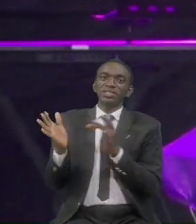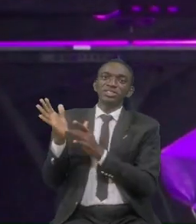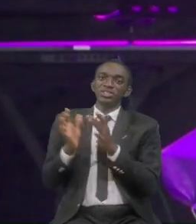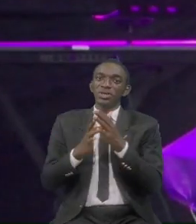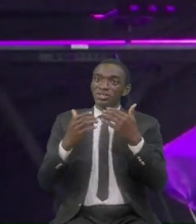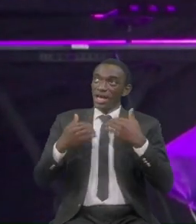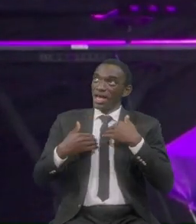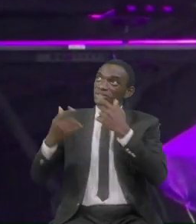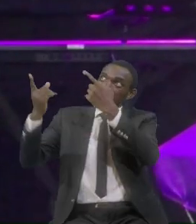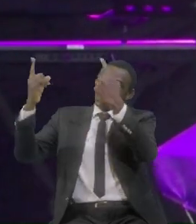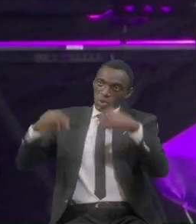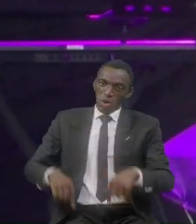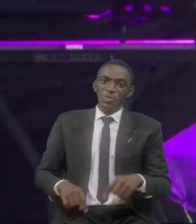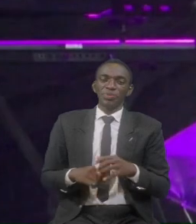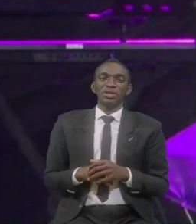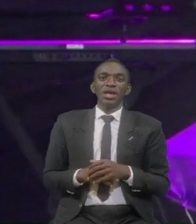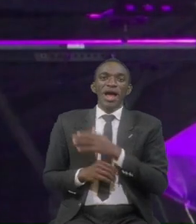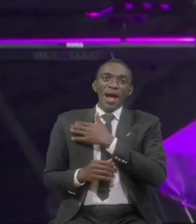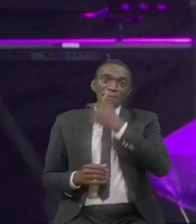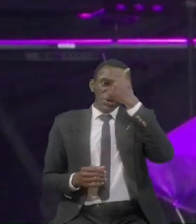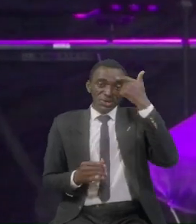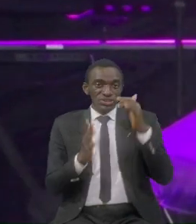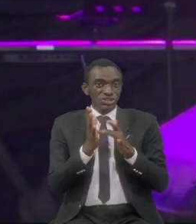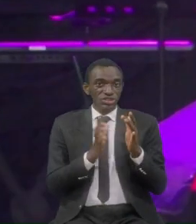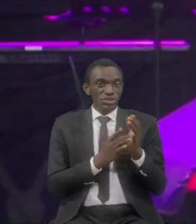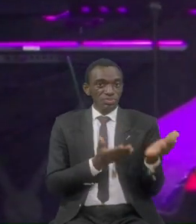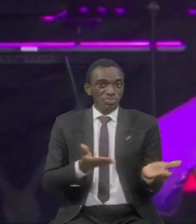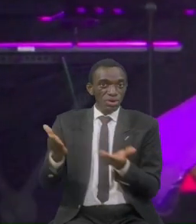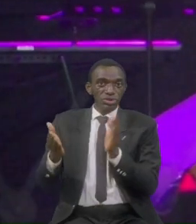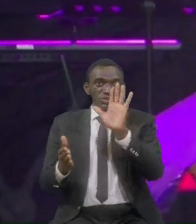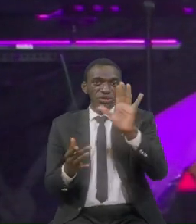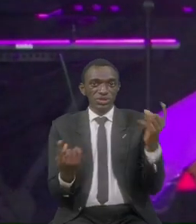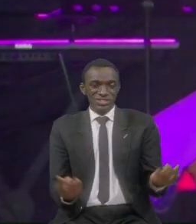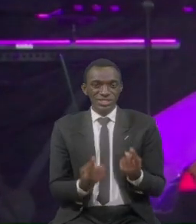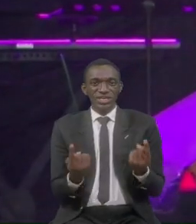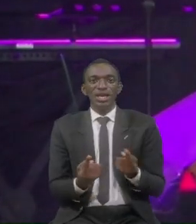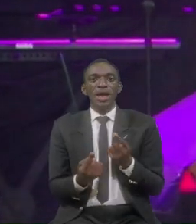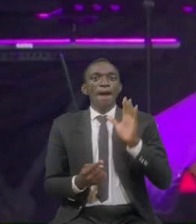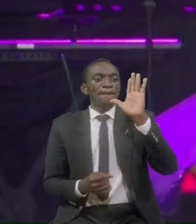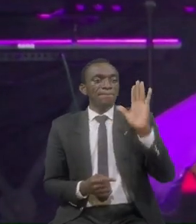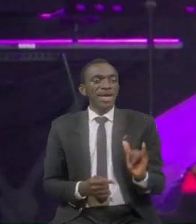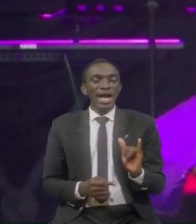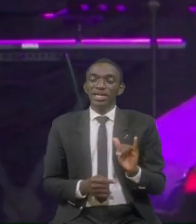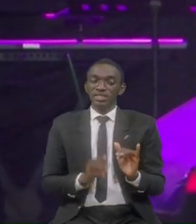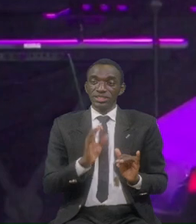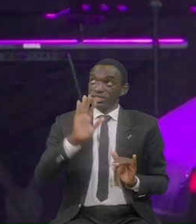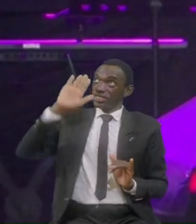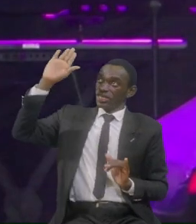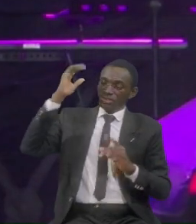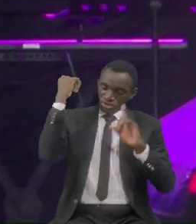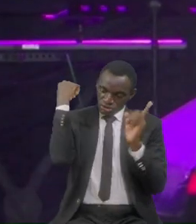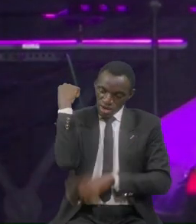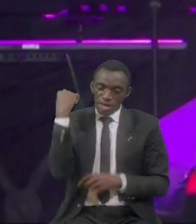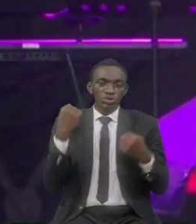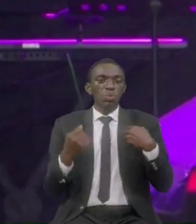And because he bore your sin. Tungod kay iyang gibayran ang ibang sala. Because by stripes you are healed. Pinaagi siya malabod na ayo na